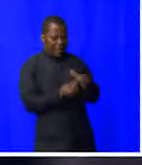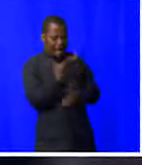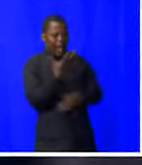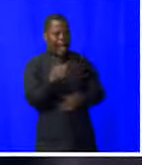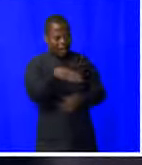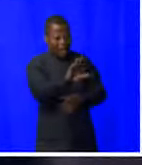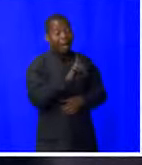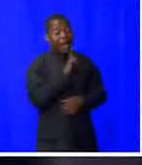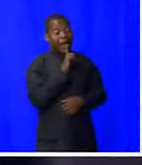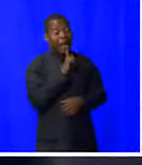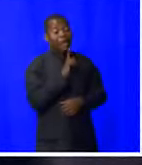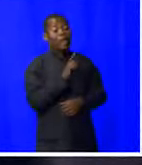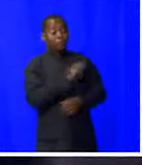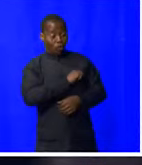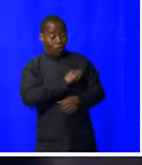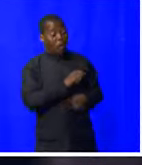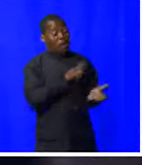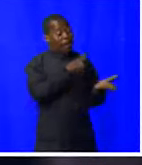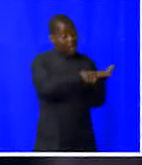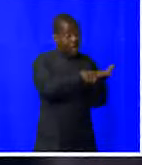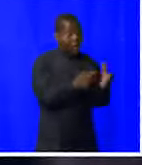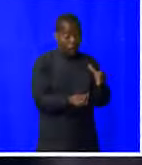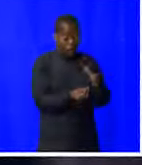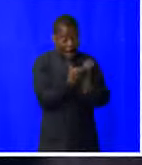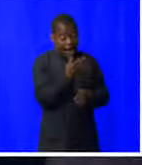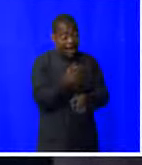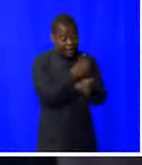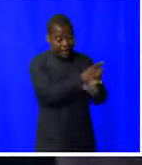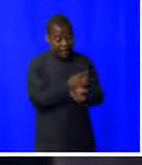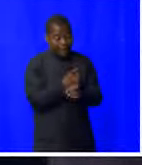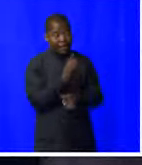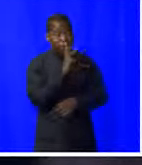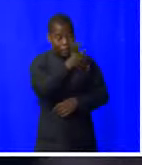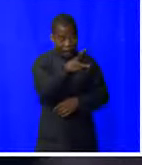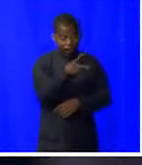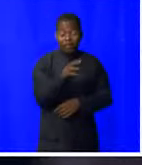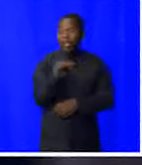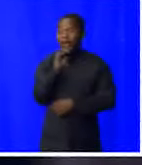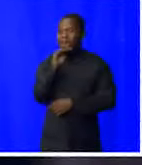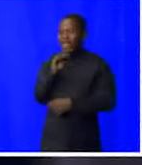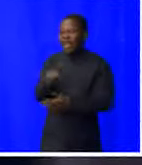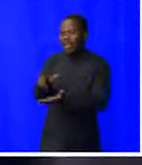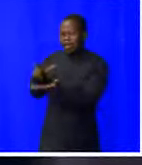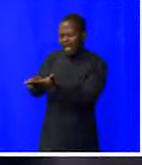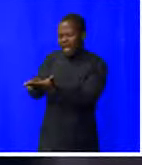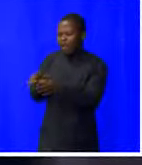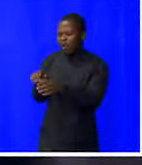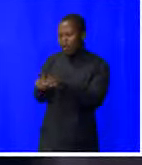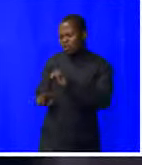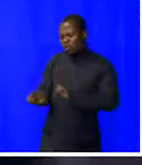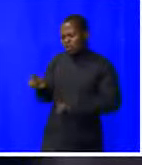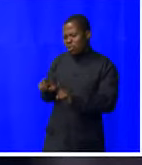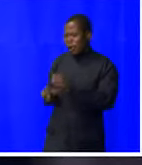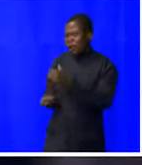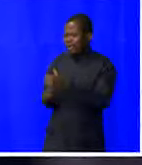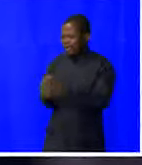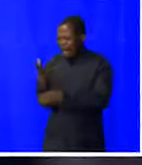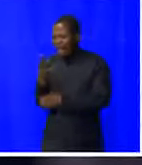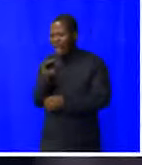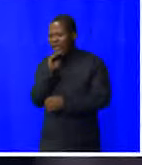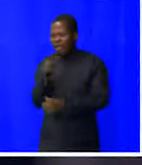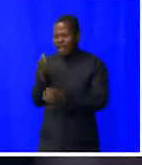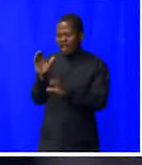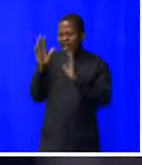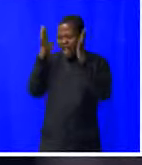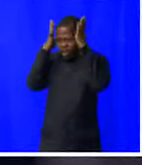yes vele stafuna sicicitsele kusho ukuthini ke lokho Mr. Khumalo ukucalela phezu kwalo mthetho asibuyele yeni emuva